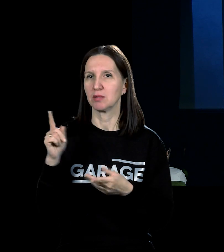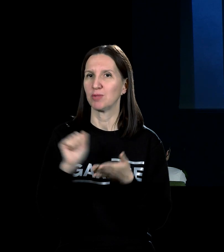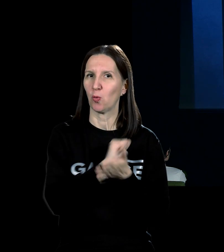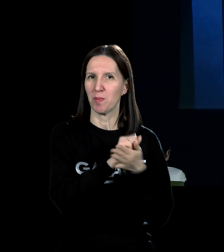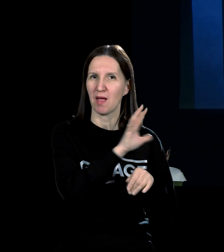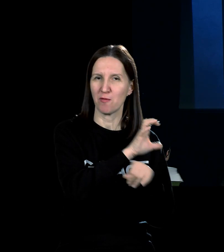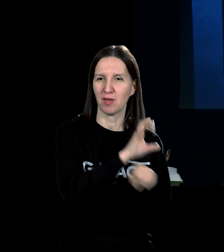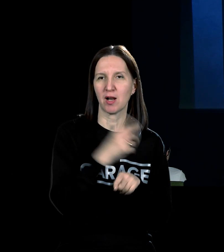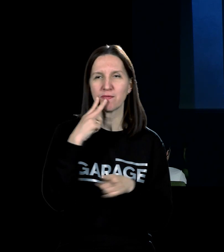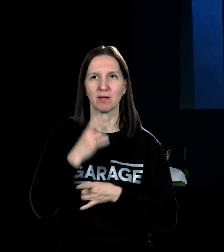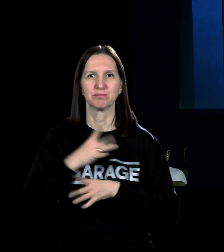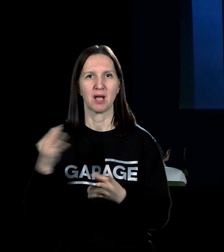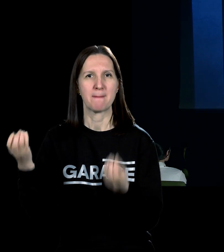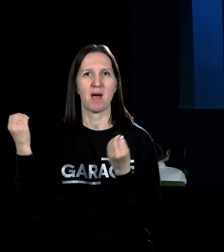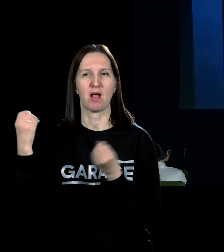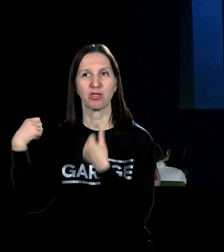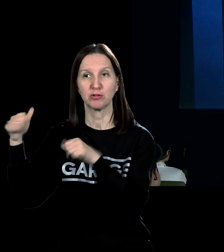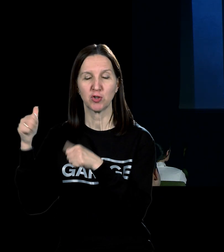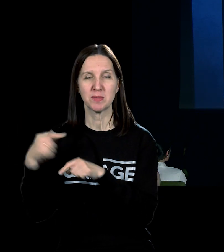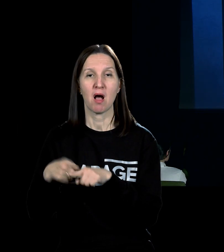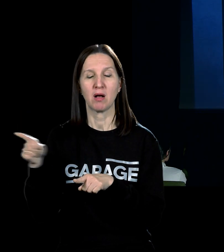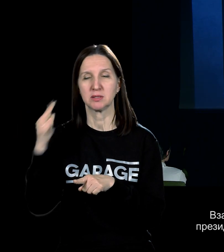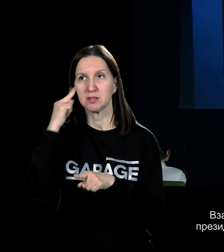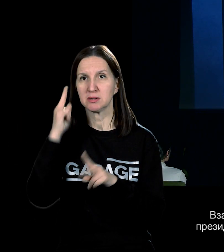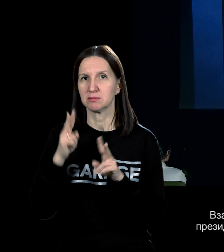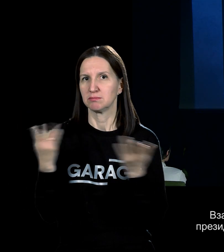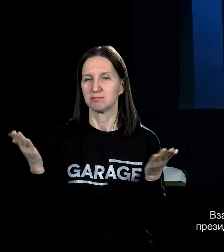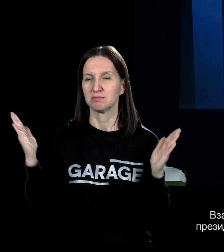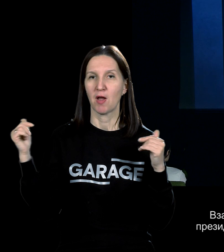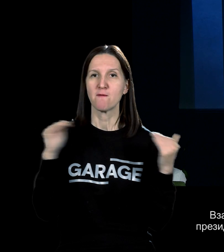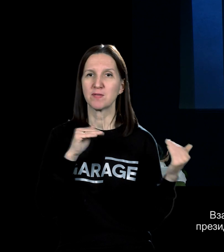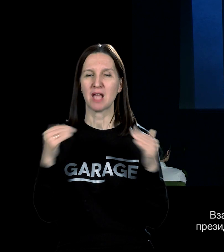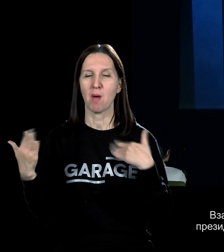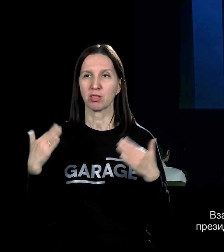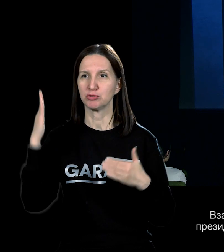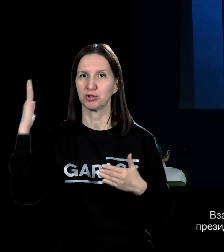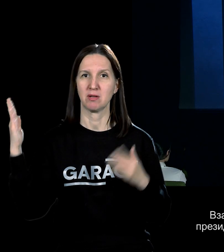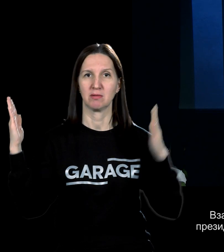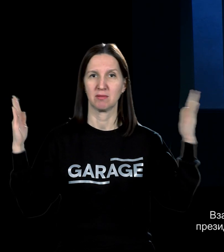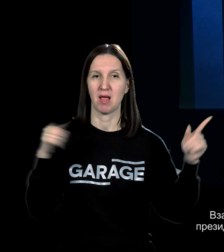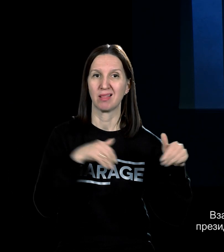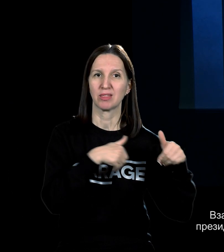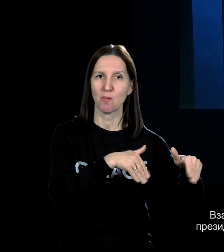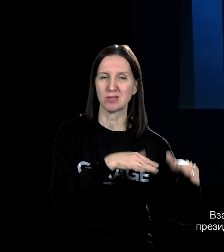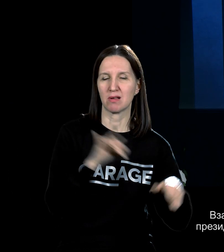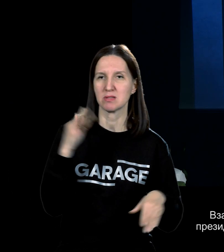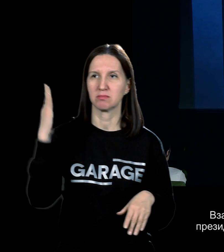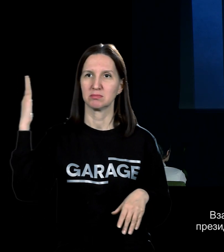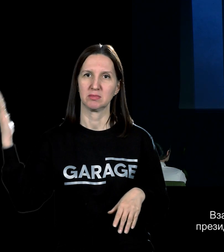и совершенно куда более амбивалентно прочитывающиеся взаимоотношения между этой демонстрацией